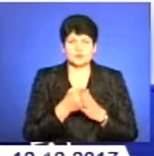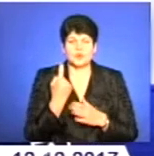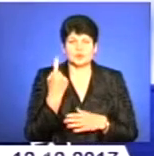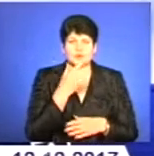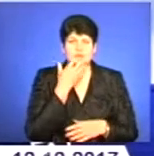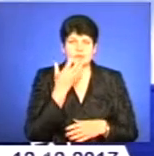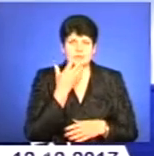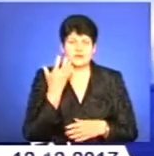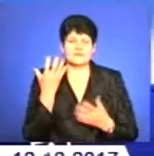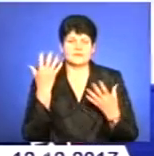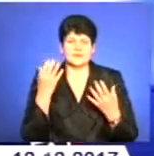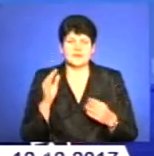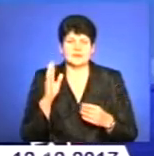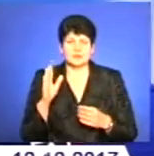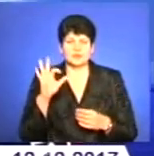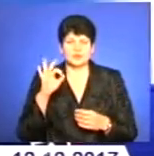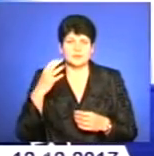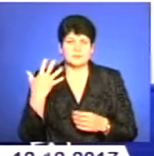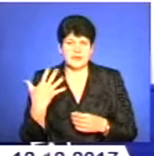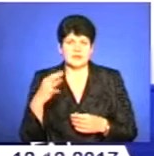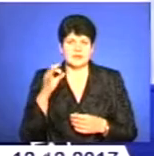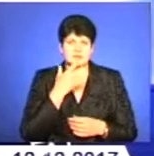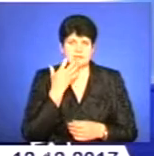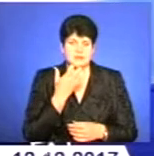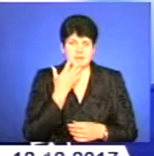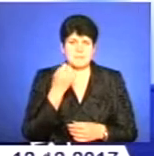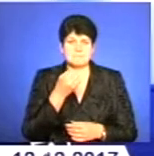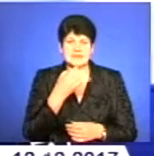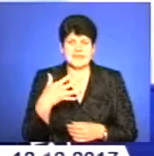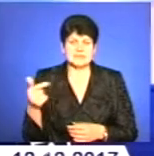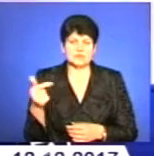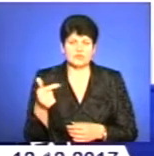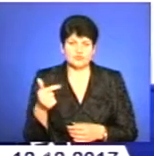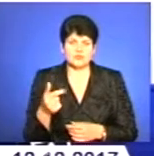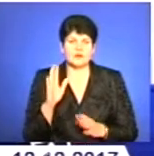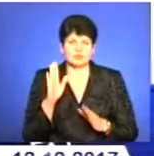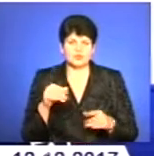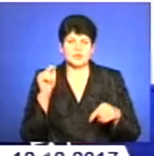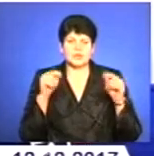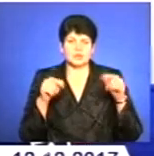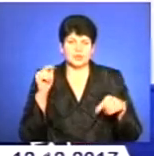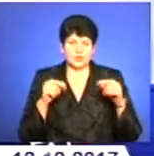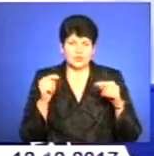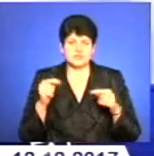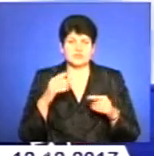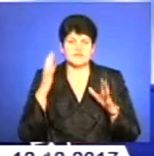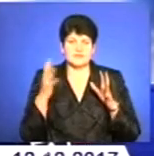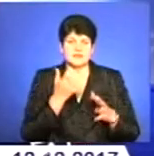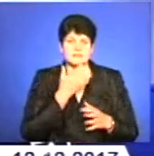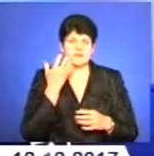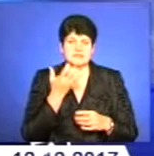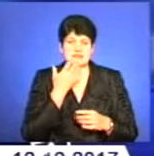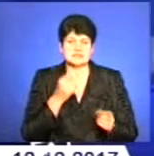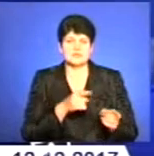тепла, вдень становитимуть 0-5 градусів тепла. 15 грудня часом дощ, вітер південний з переходом